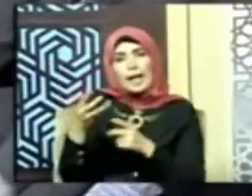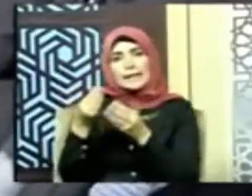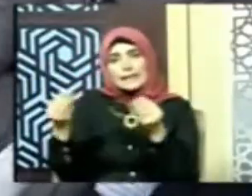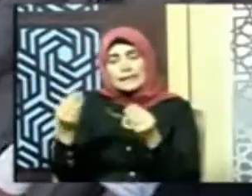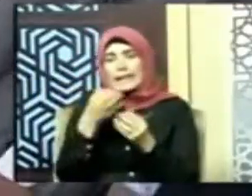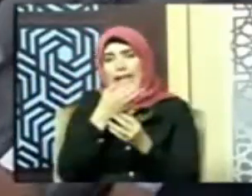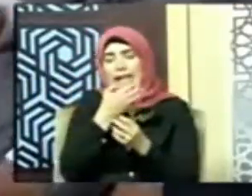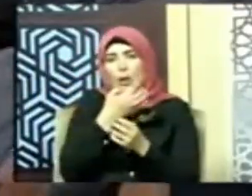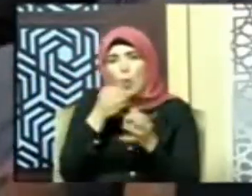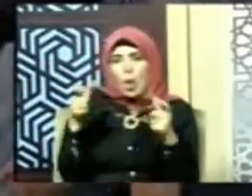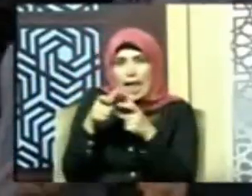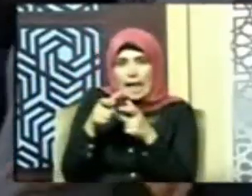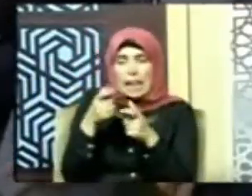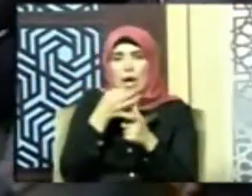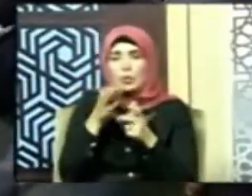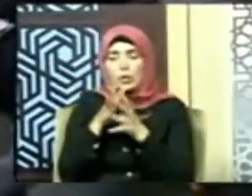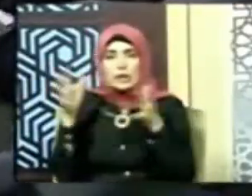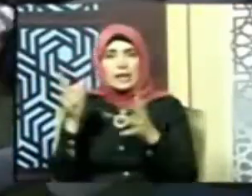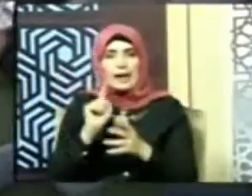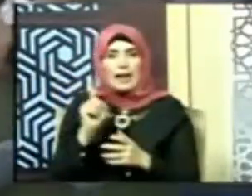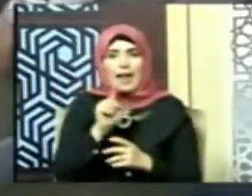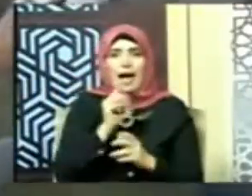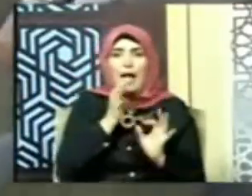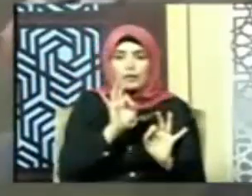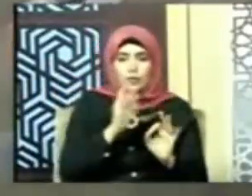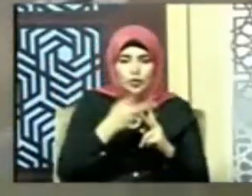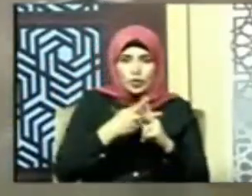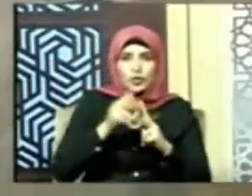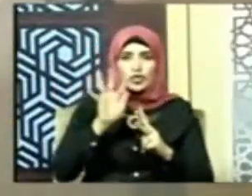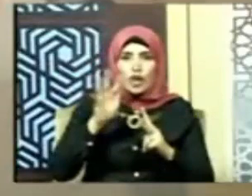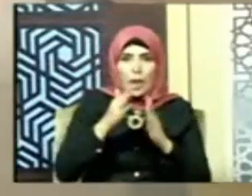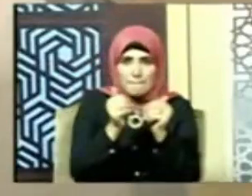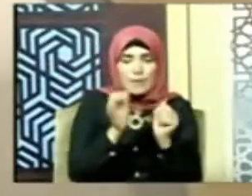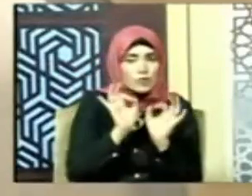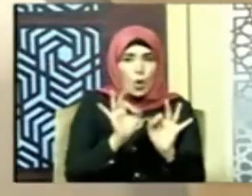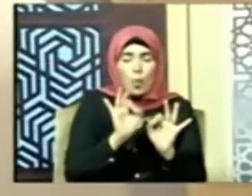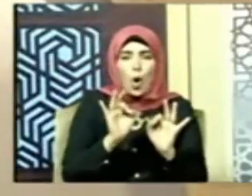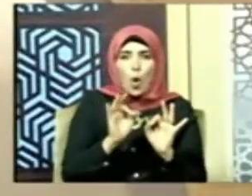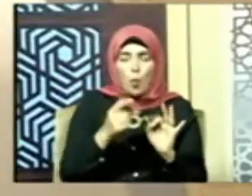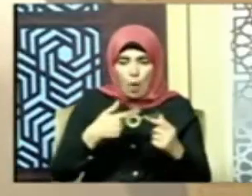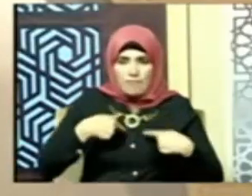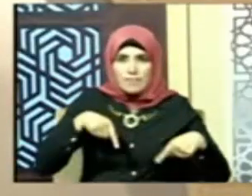أو بكثرتهم، وإنما جعله مرتبطا